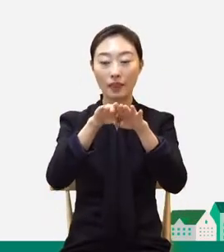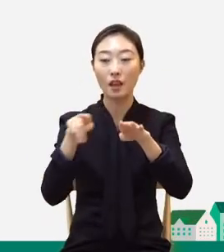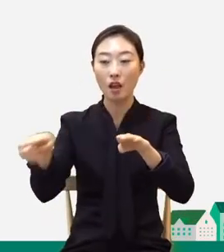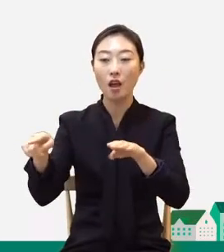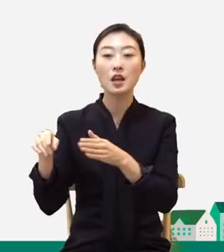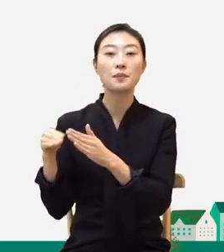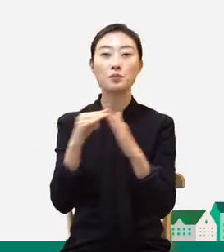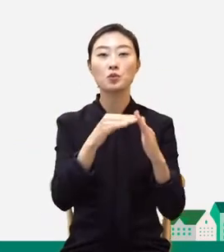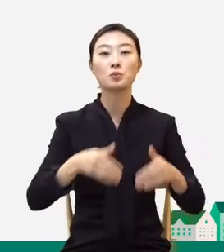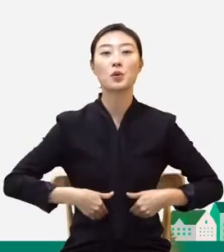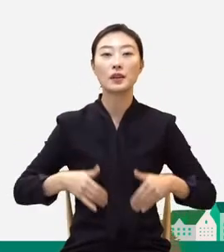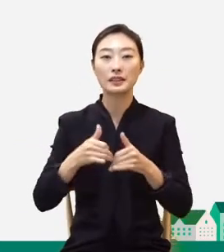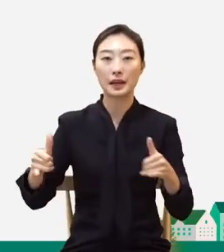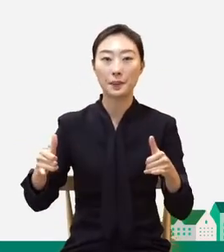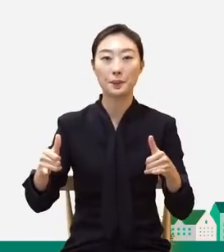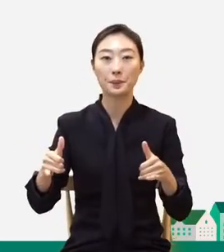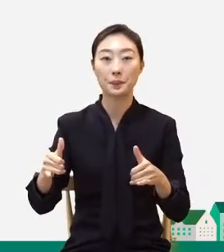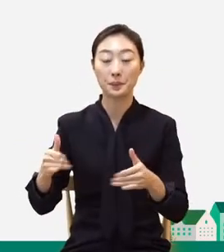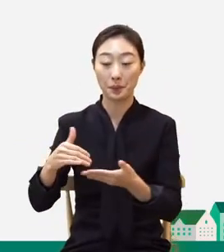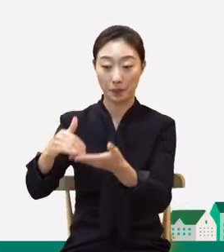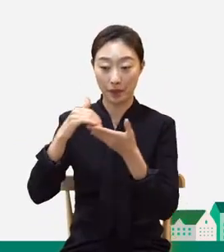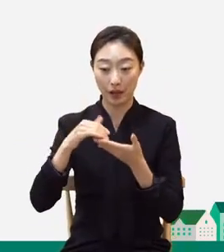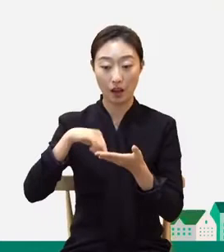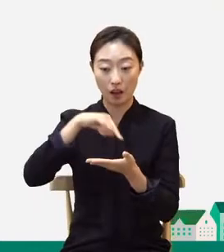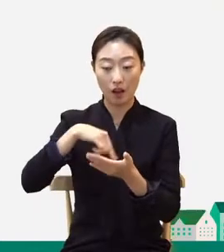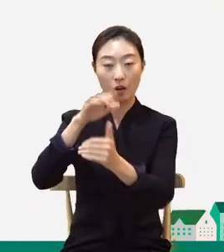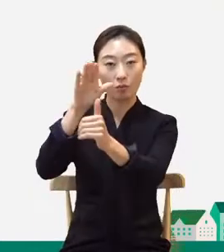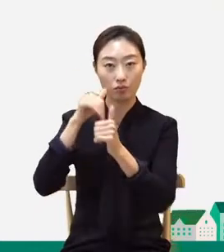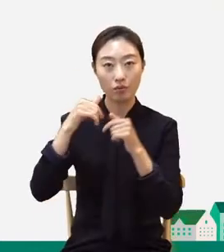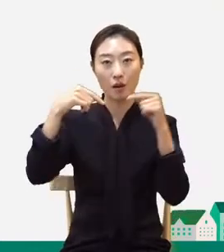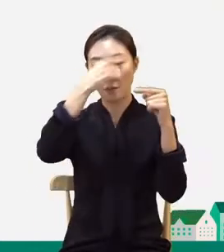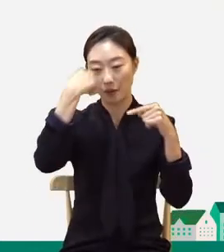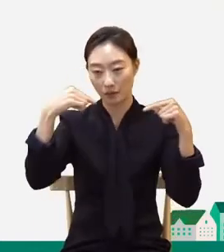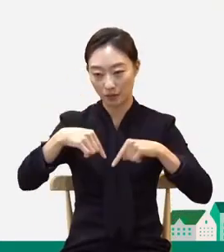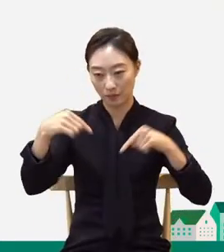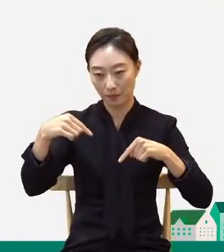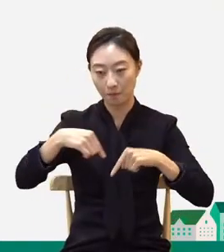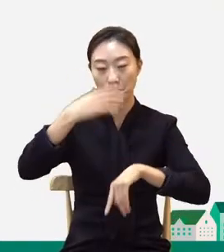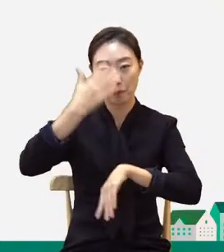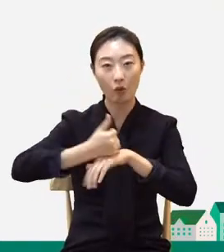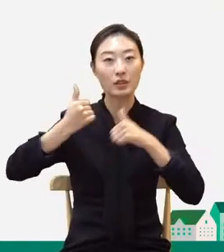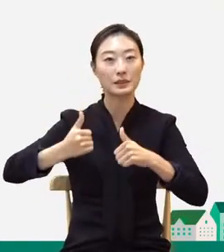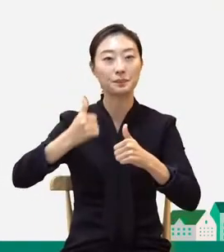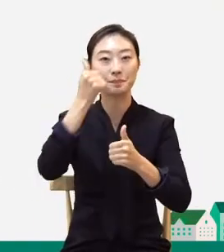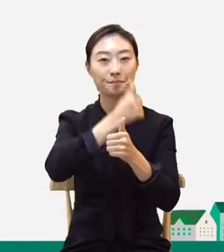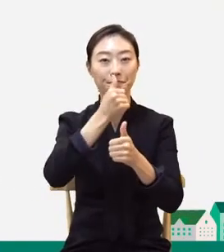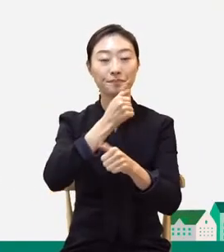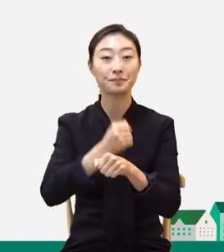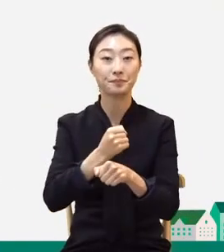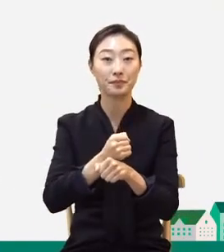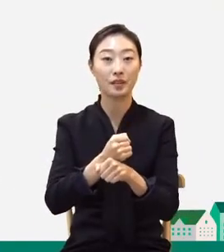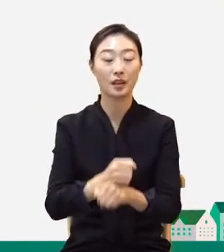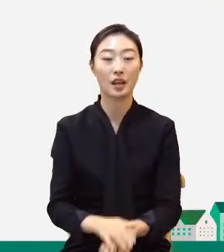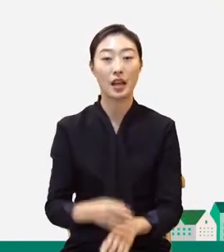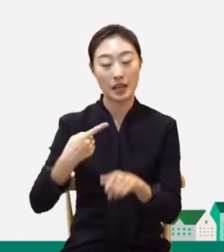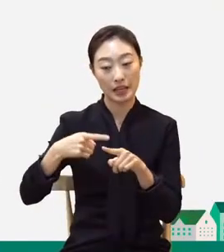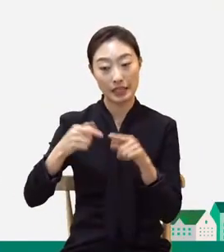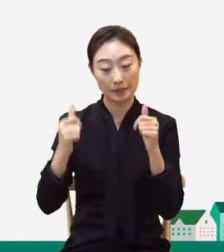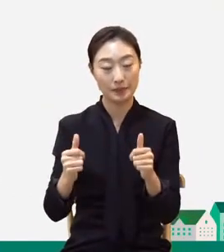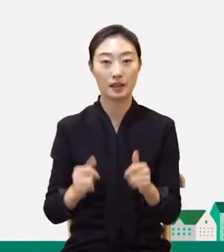의뢰를 주시면 저희가 면접을 거쳐서 선정심의를 진행하게 되었는데, 이 선정심의는